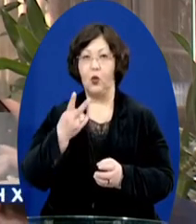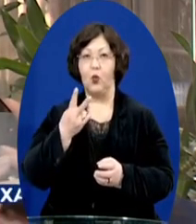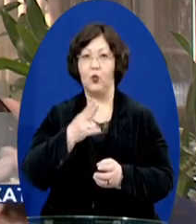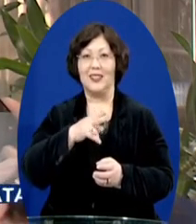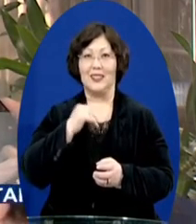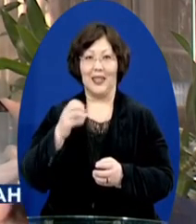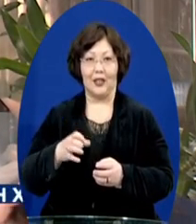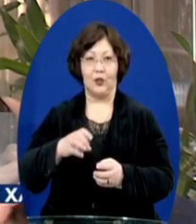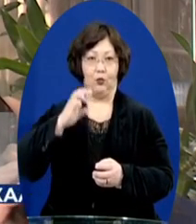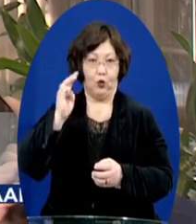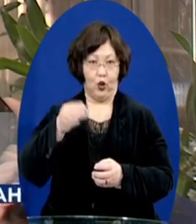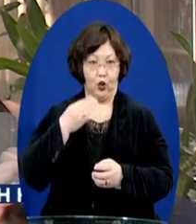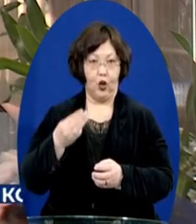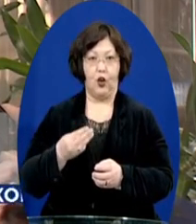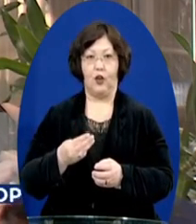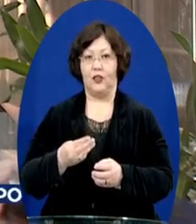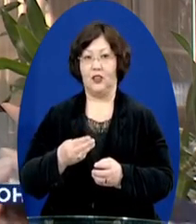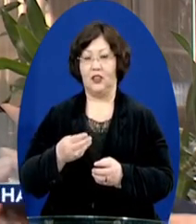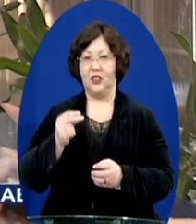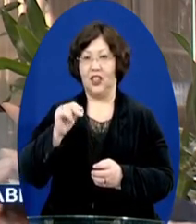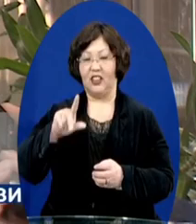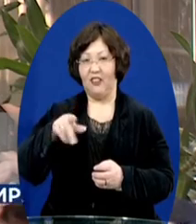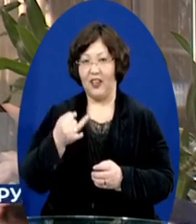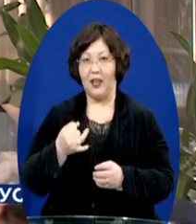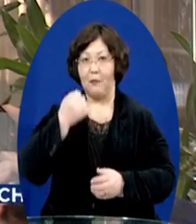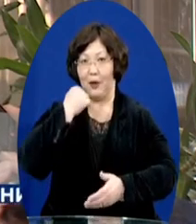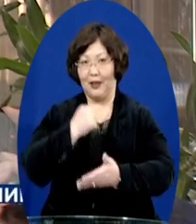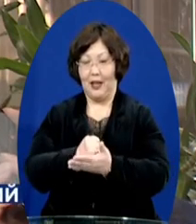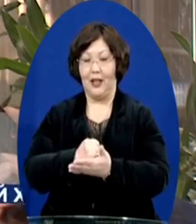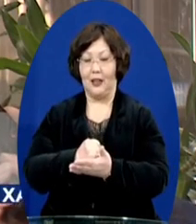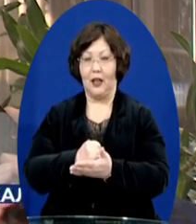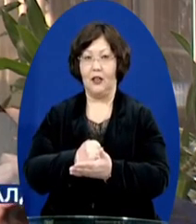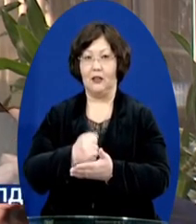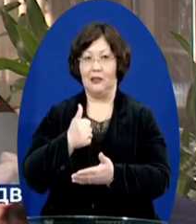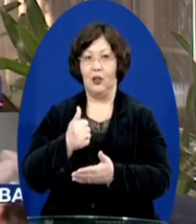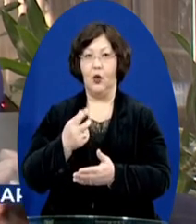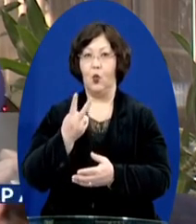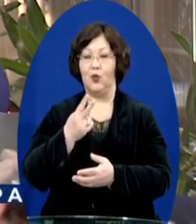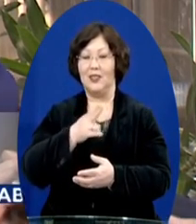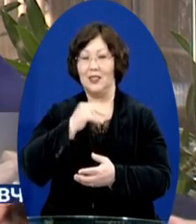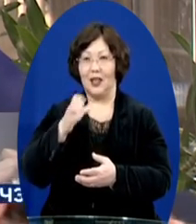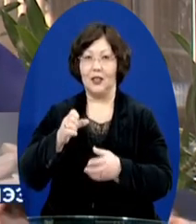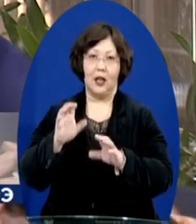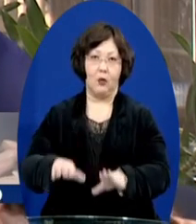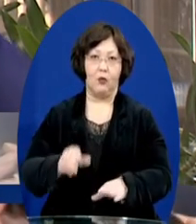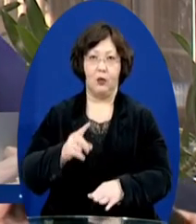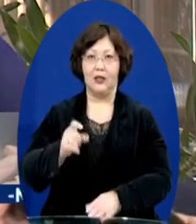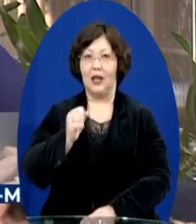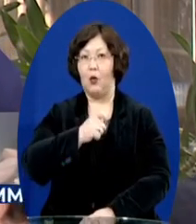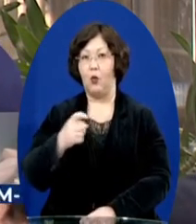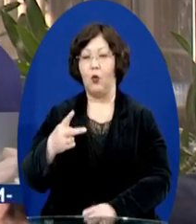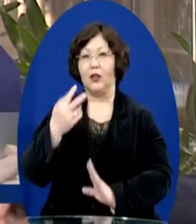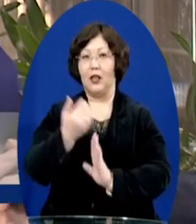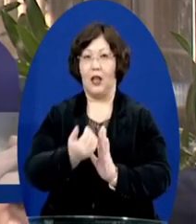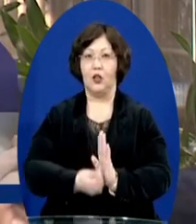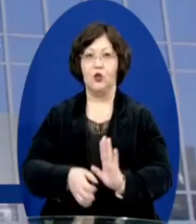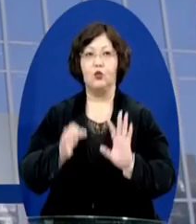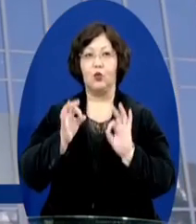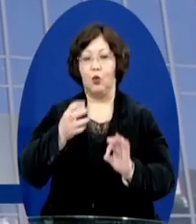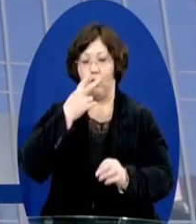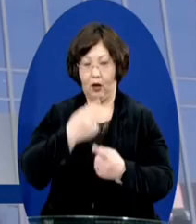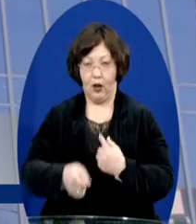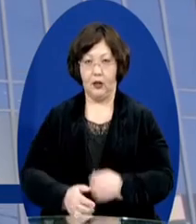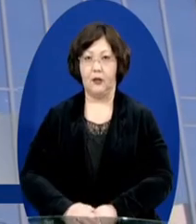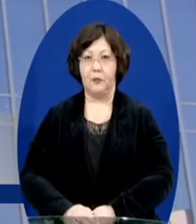үнцас ч юм уу нэг тодорхой нэлээд тийм чадвартай баталгаатай үнцасыг хэрвээ тавих юм бол санхүүгийн тайлан өөрөө их зүв